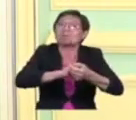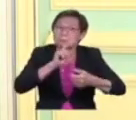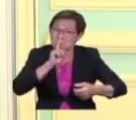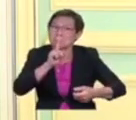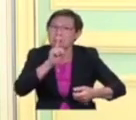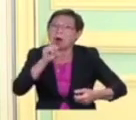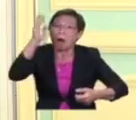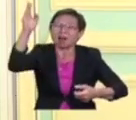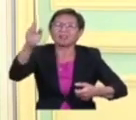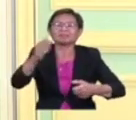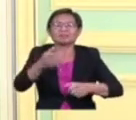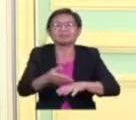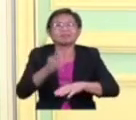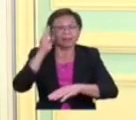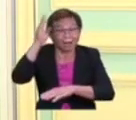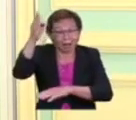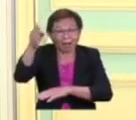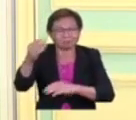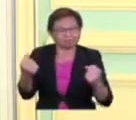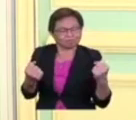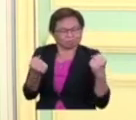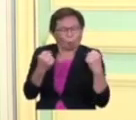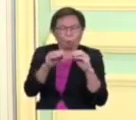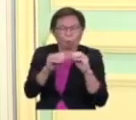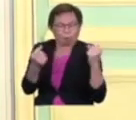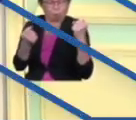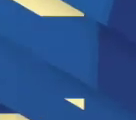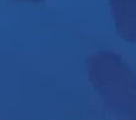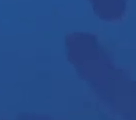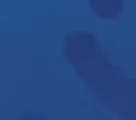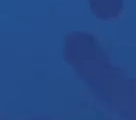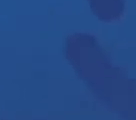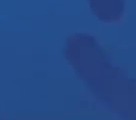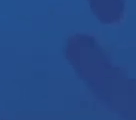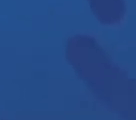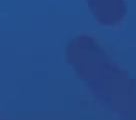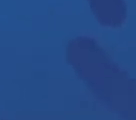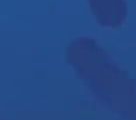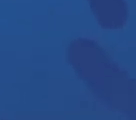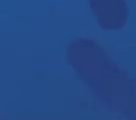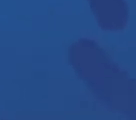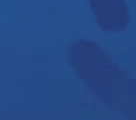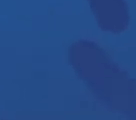pasti akan menambahkan lagi kestabilan politik di negara ini